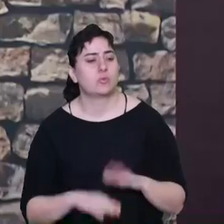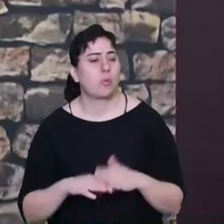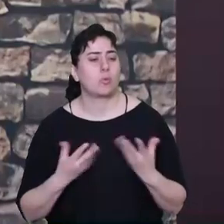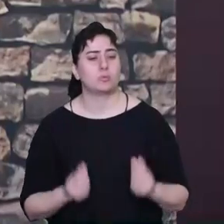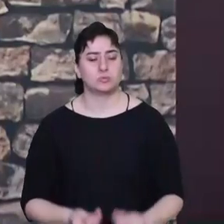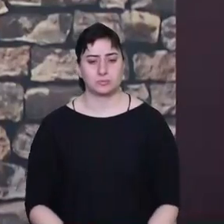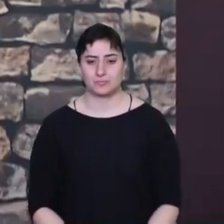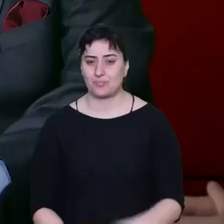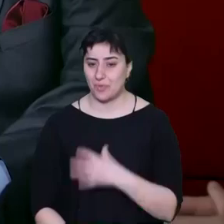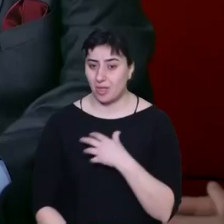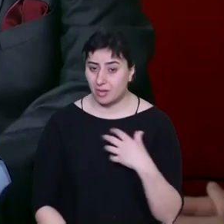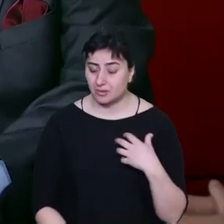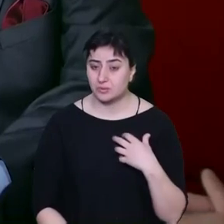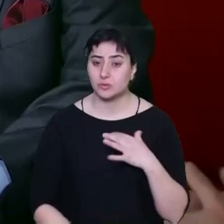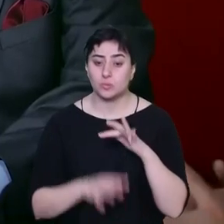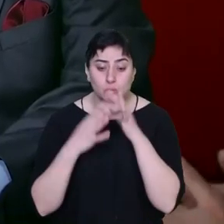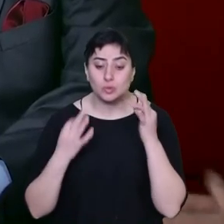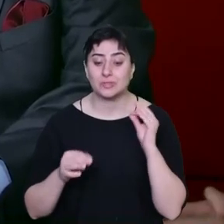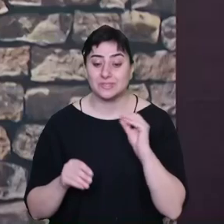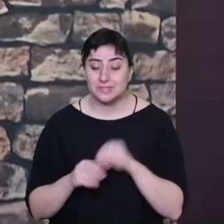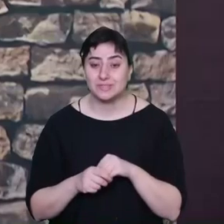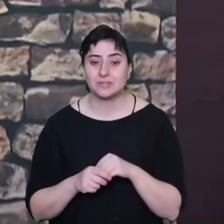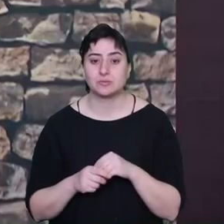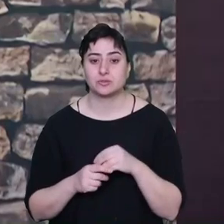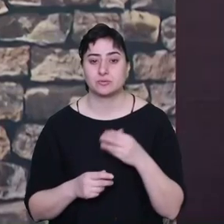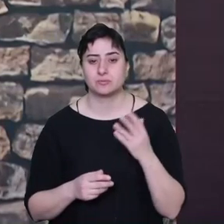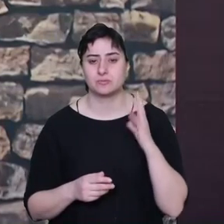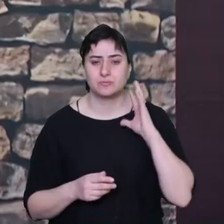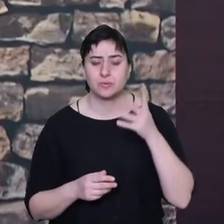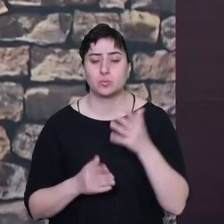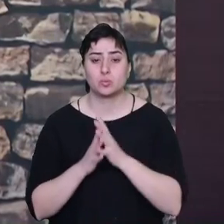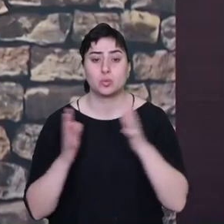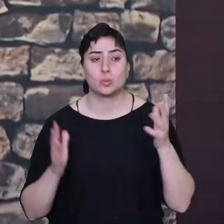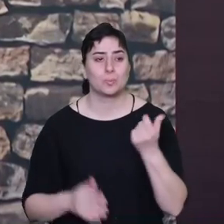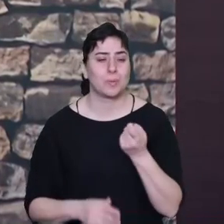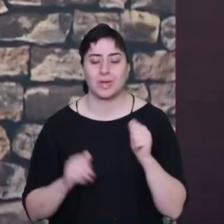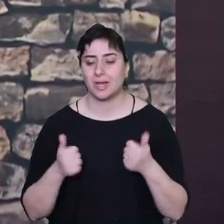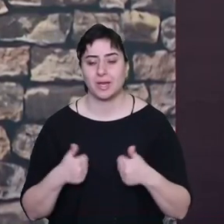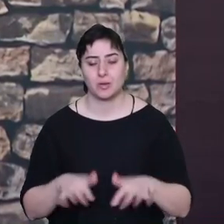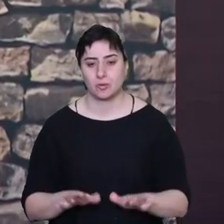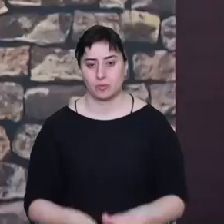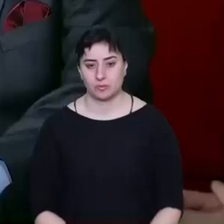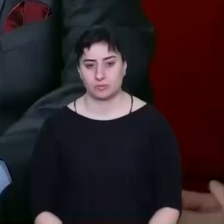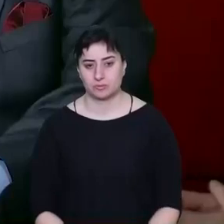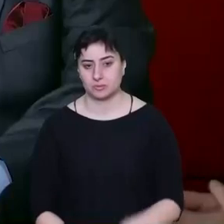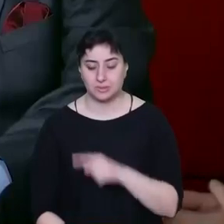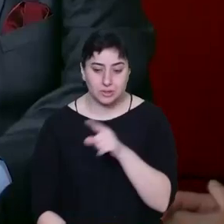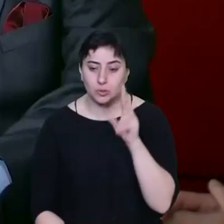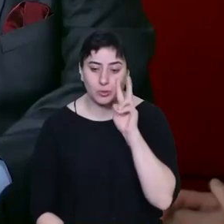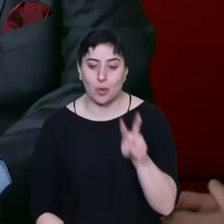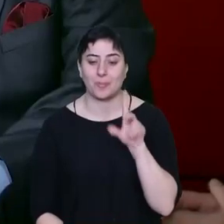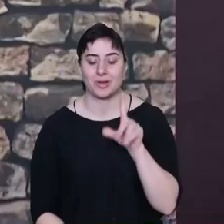oğlum? Yani anneciğim, mutlu olmak için öyle büyük paralara ihtiyaç olmadığını... ...sizin